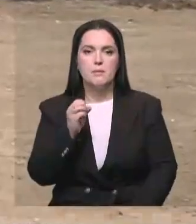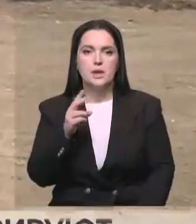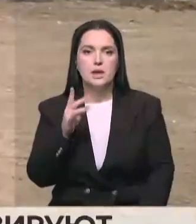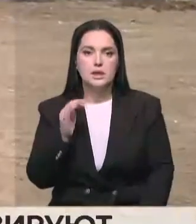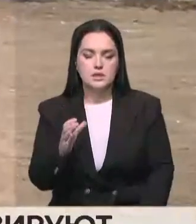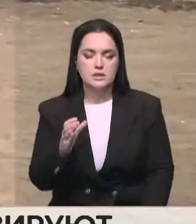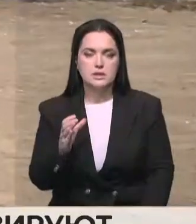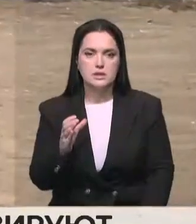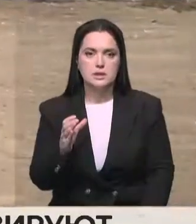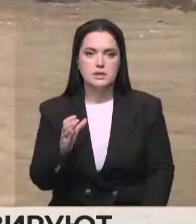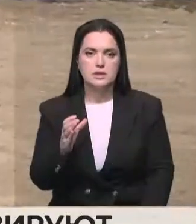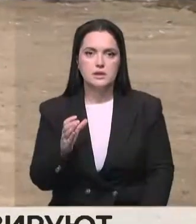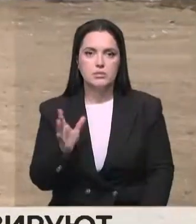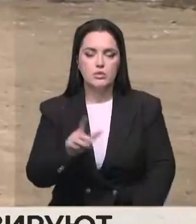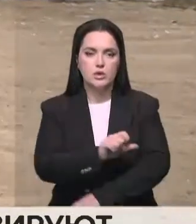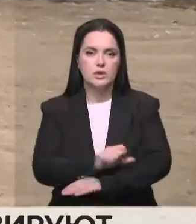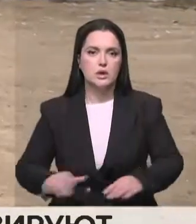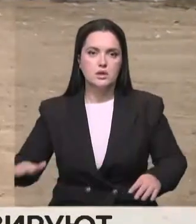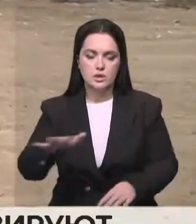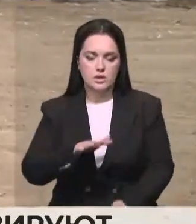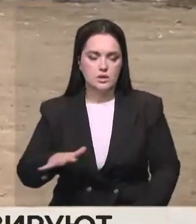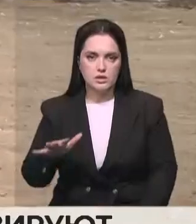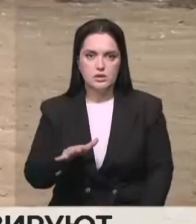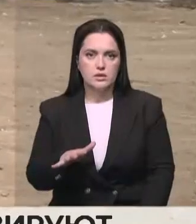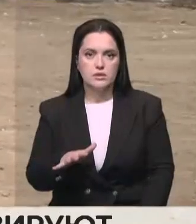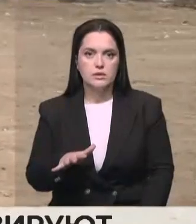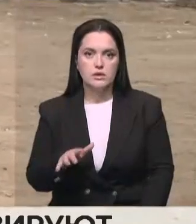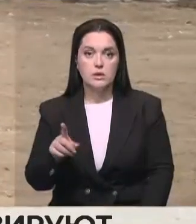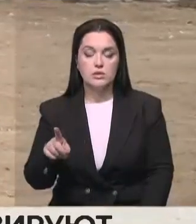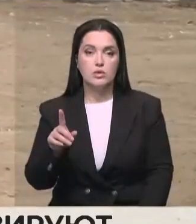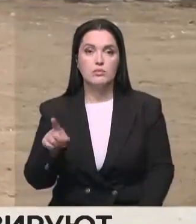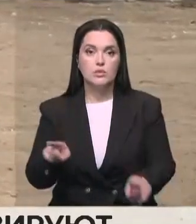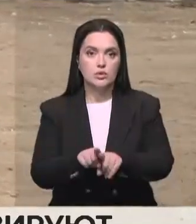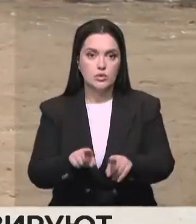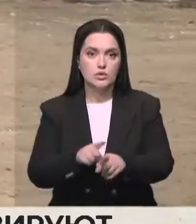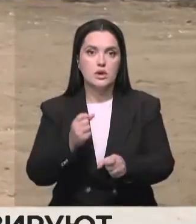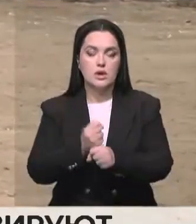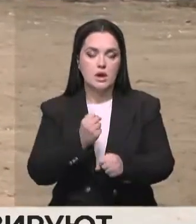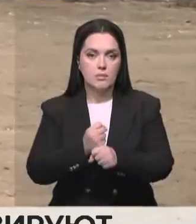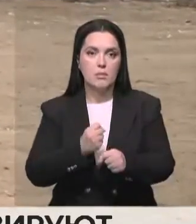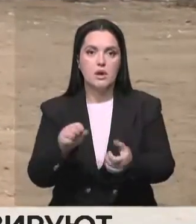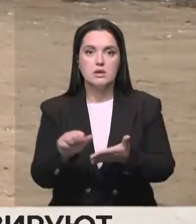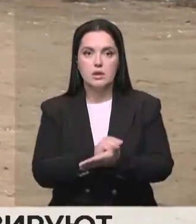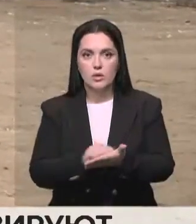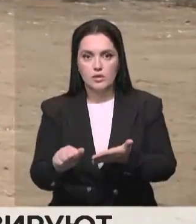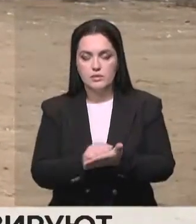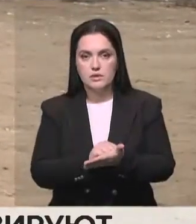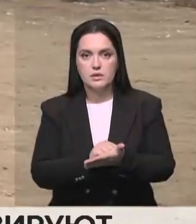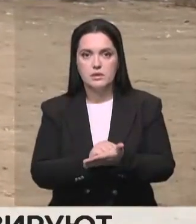Это уже находится на приграничной территории с Батирийским районом. Там уже тоже мы разрабатываем ПСД на строительство нового